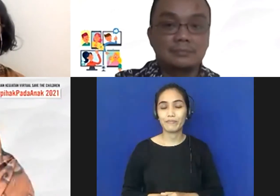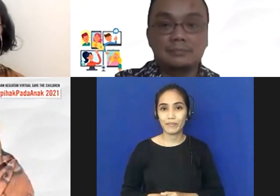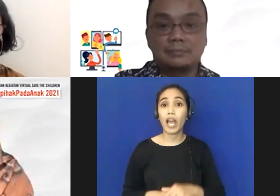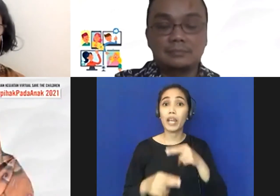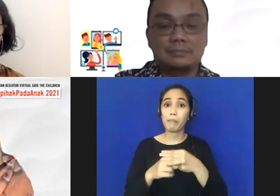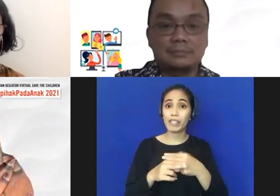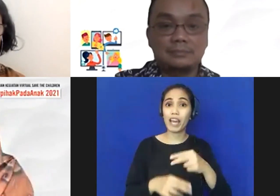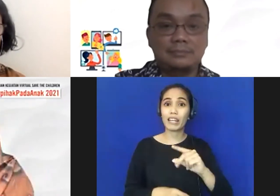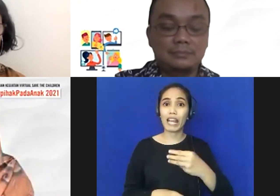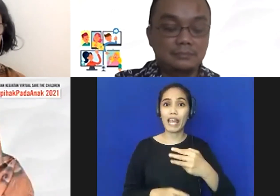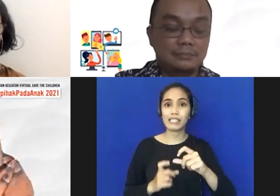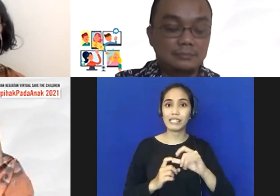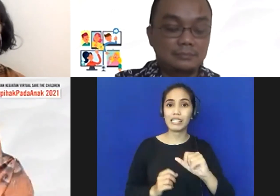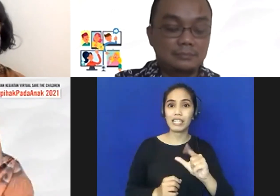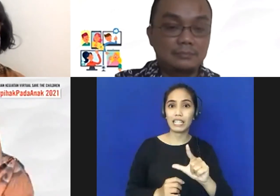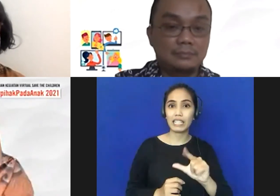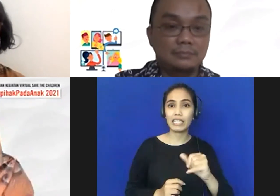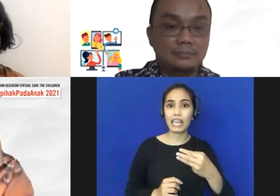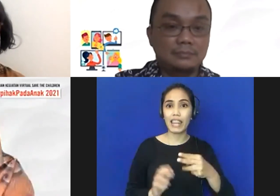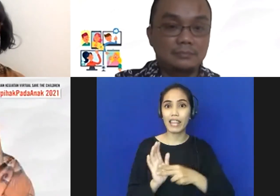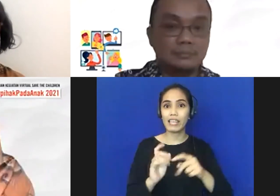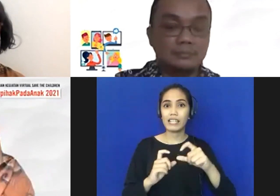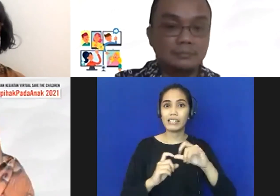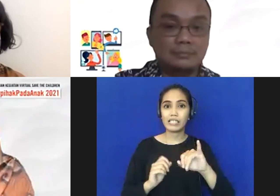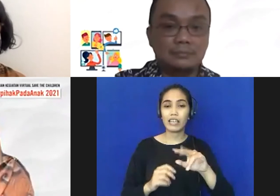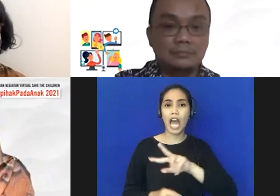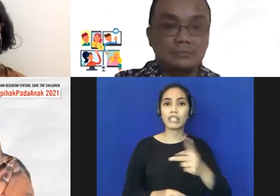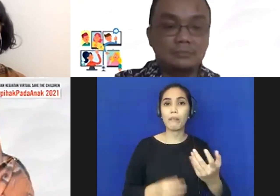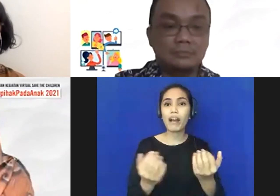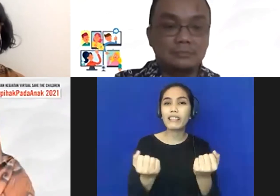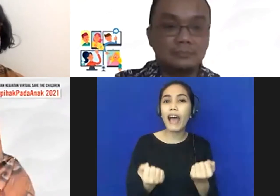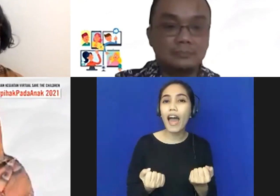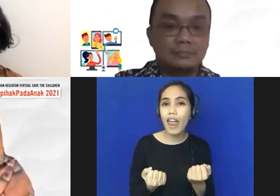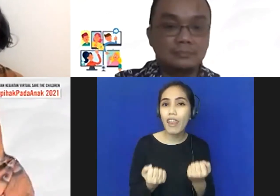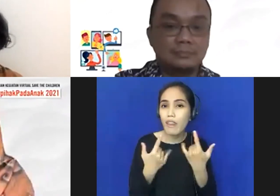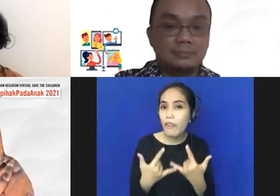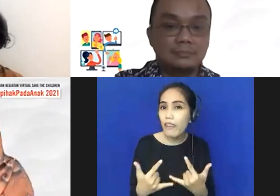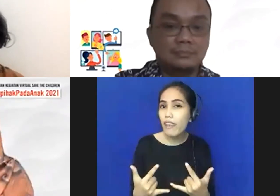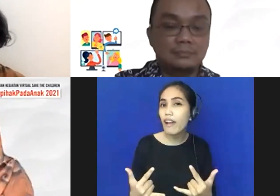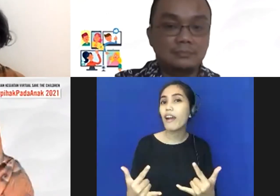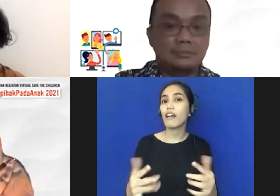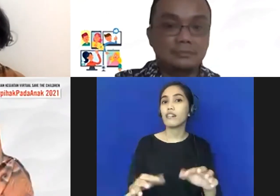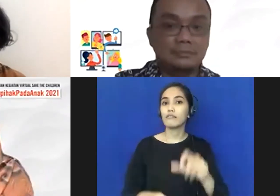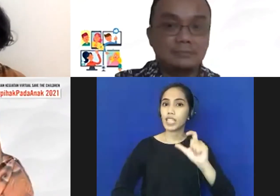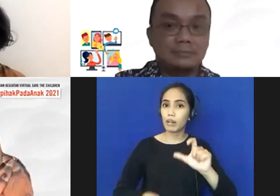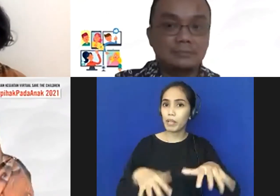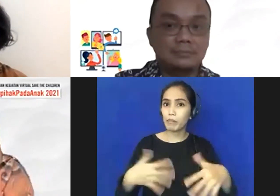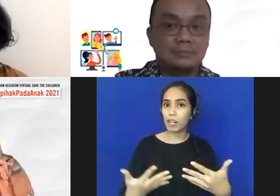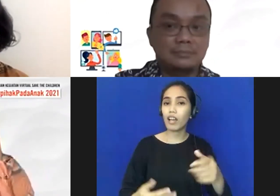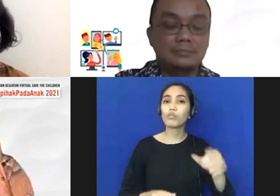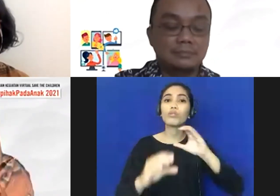Jeki ceritakan juga membangun ketahanan di dalam keluarga itu. Nah, bagaimana caranya? Berkomunikasi di antara anggota keluarga